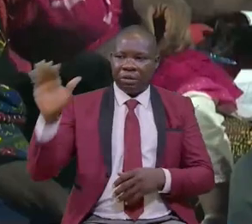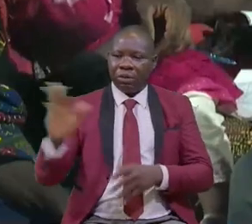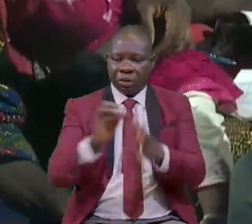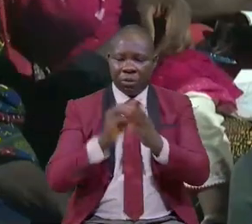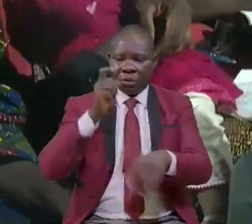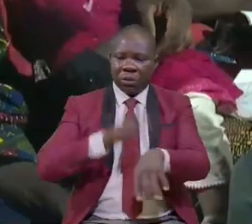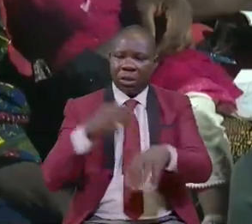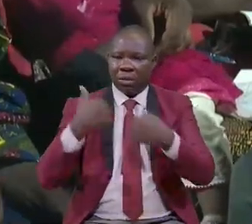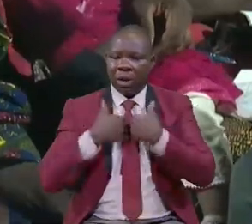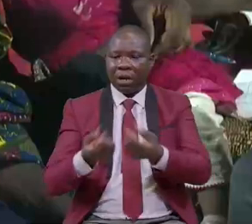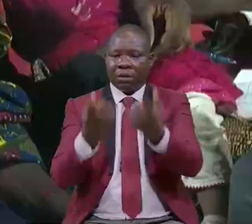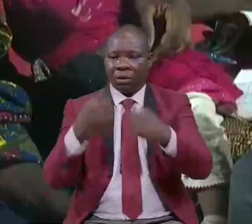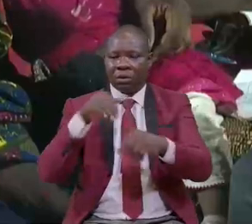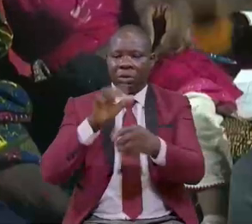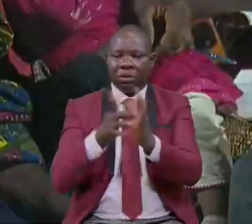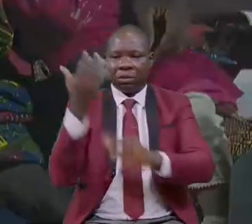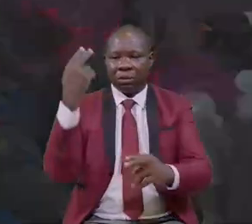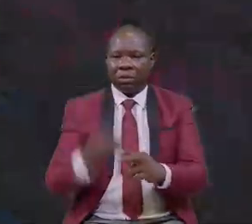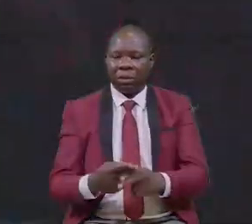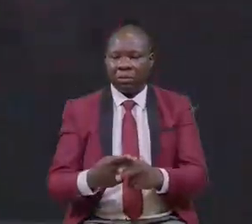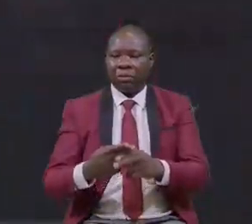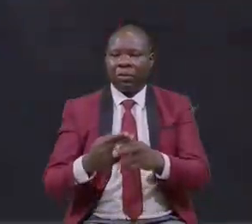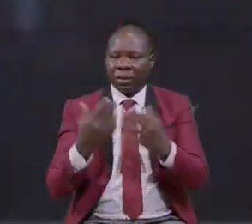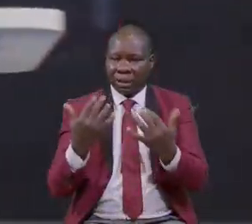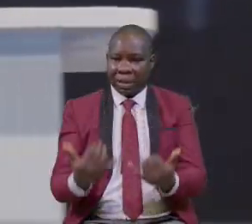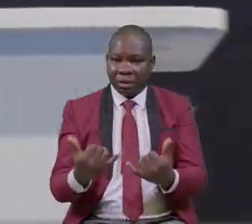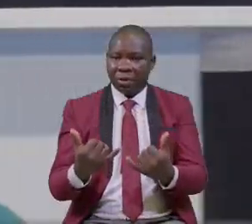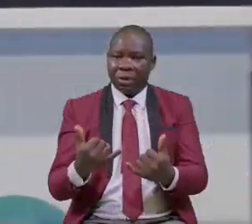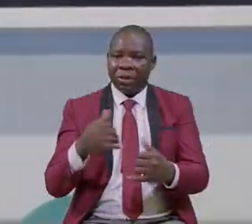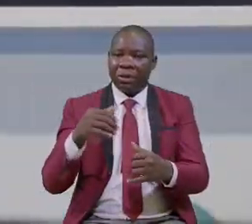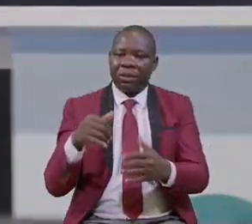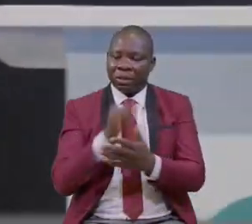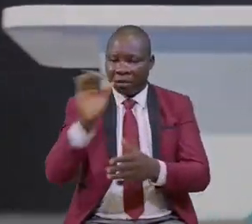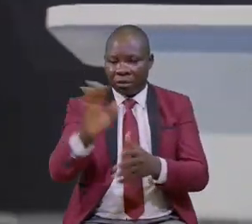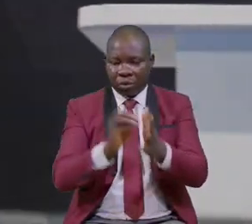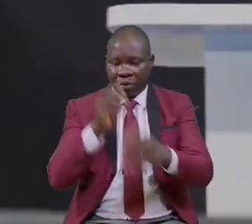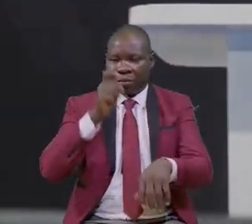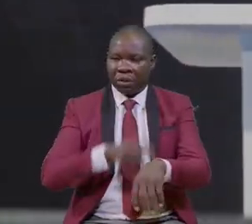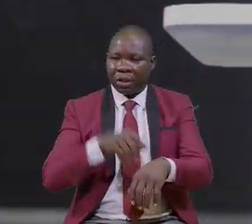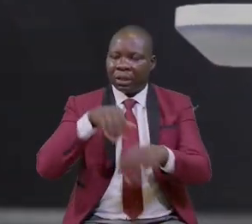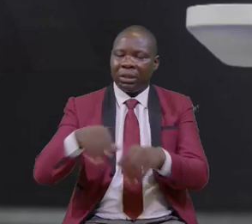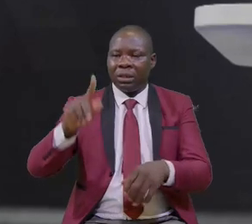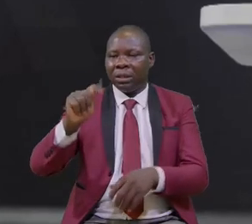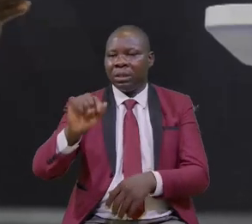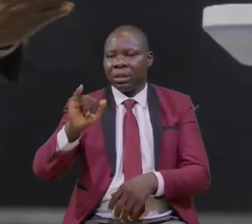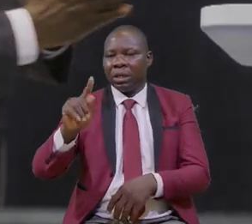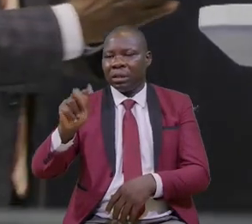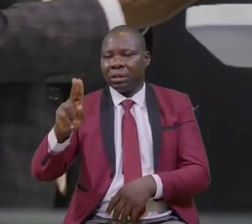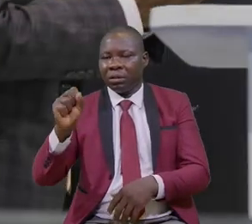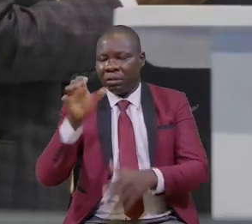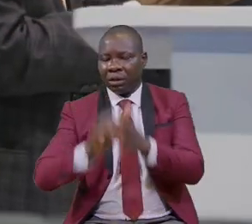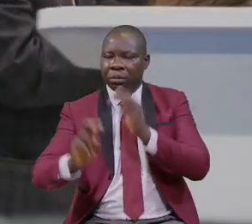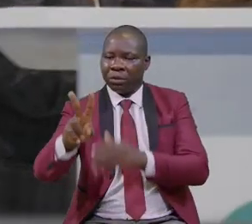heur a sonné aussi tit au chapitre 2 verset 11 il